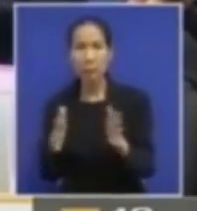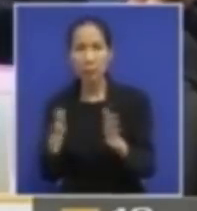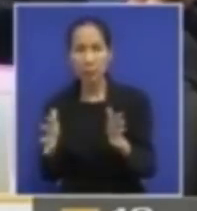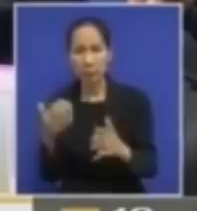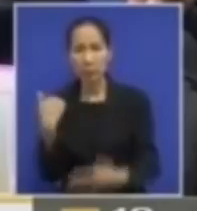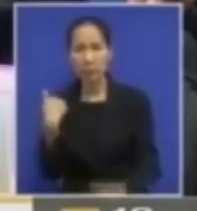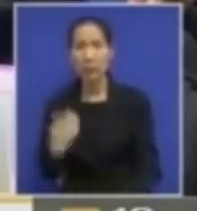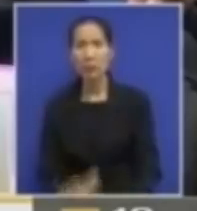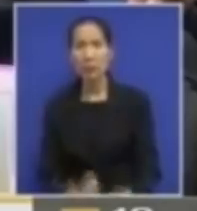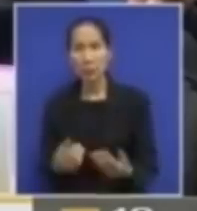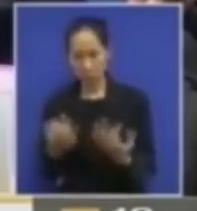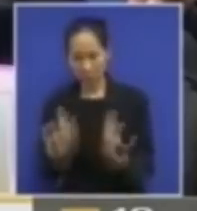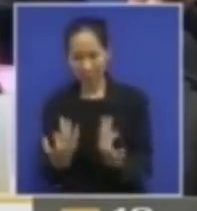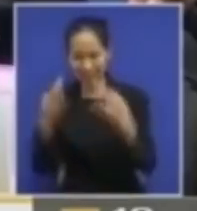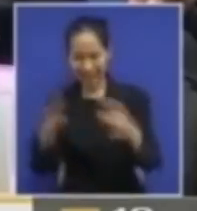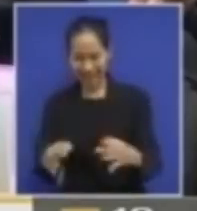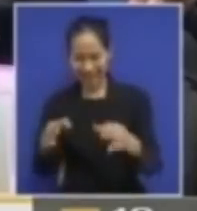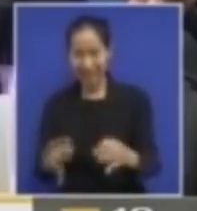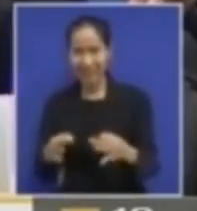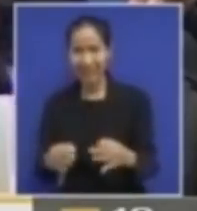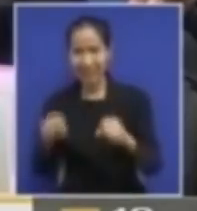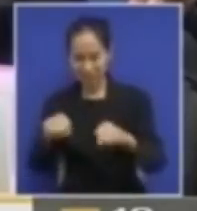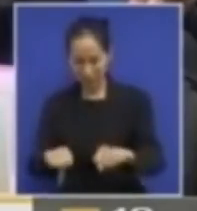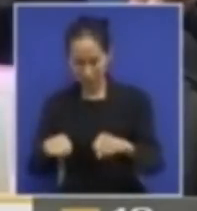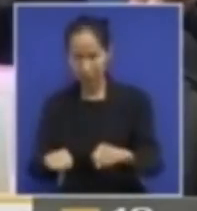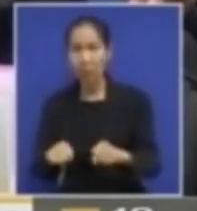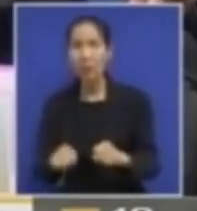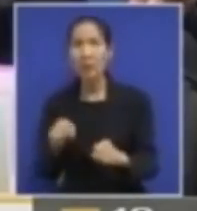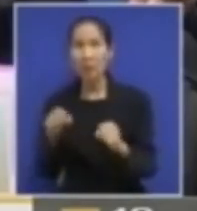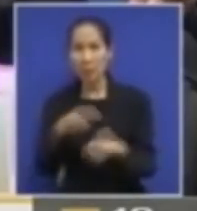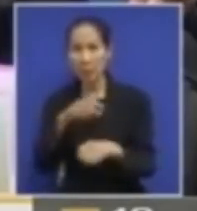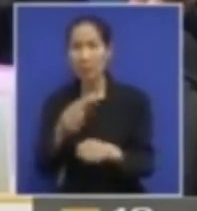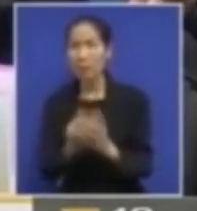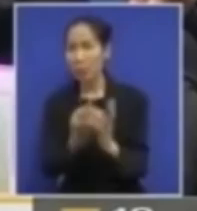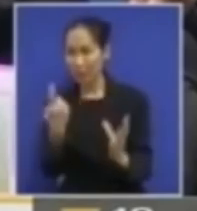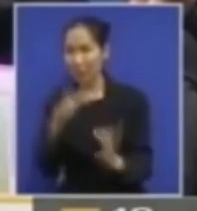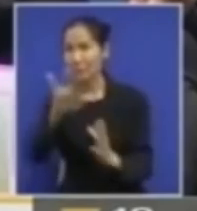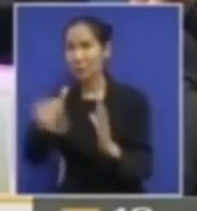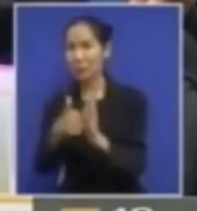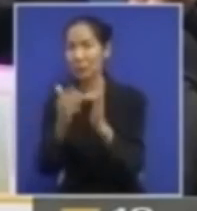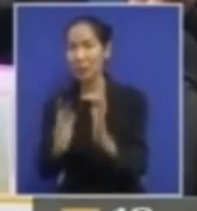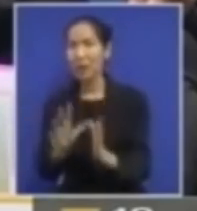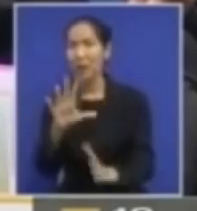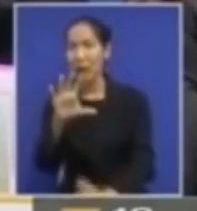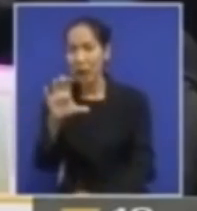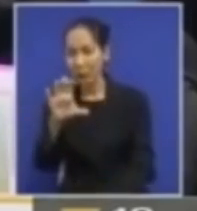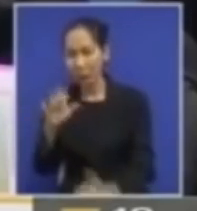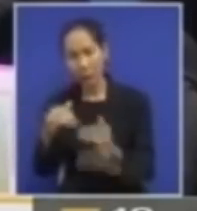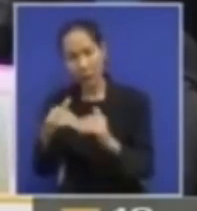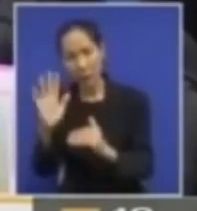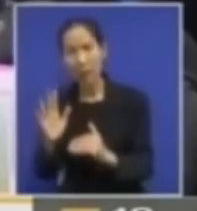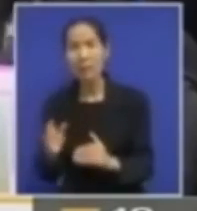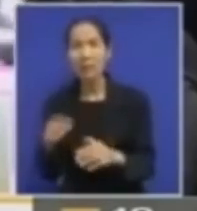ดสินกันในสภาแห่งนี้เรา500คน750คนเป็นตัวแทนของเขาแต่เขามีส่วนร่วมในการตัดสินพิจารณาถึงแม้เขาจะไม่